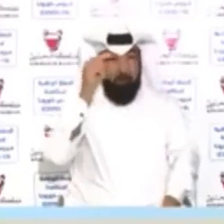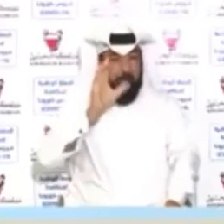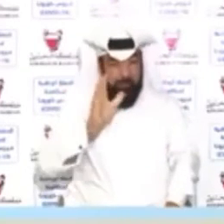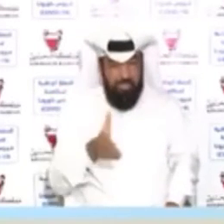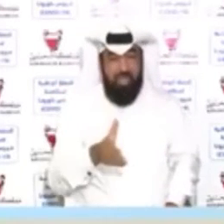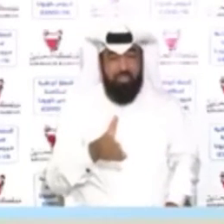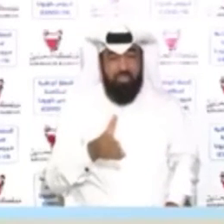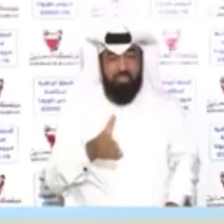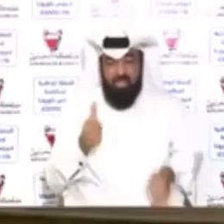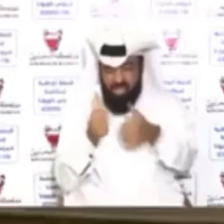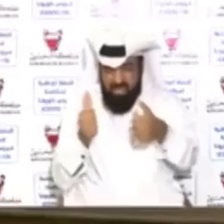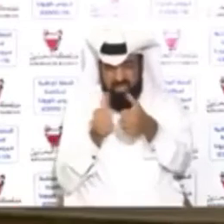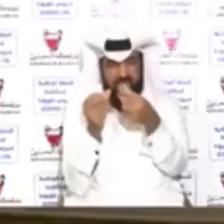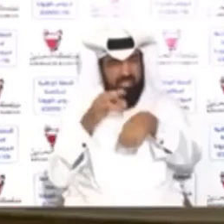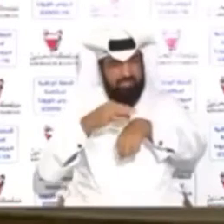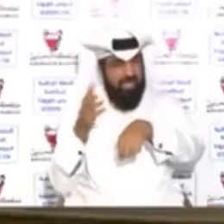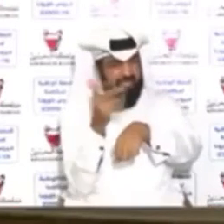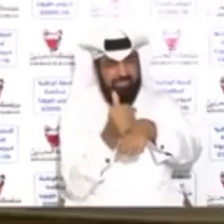الأسرية اللي بتجمعون فيها.